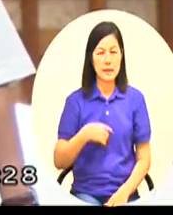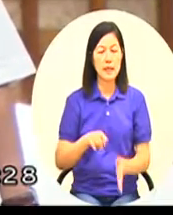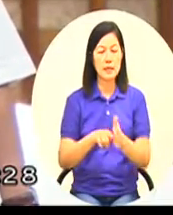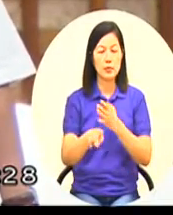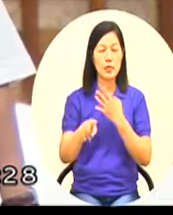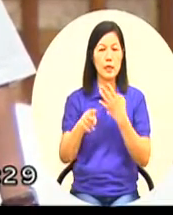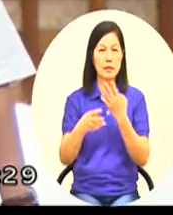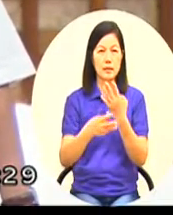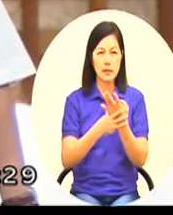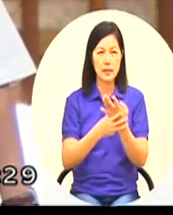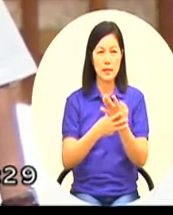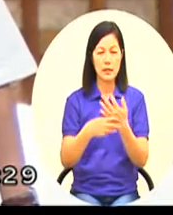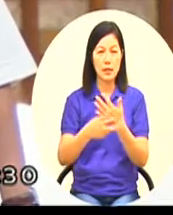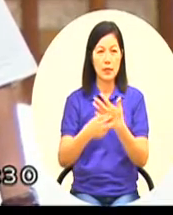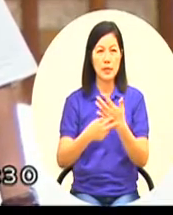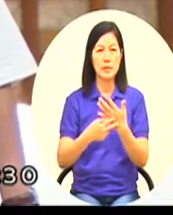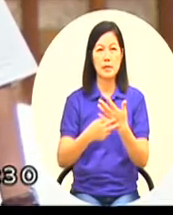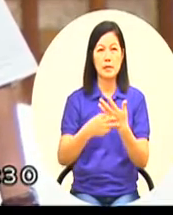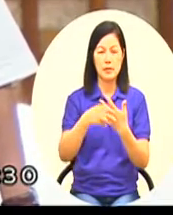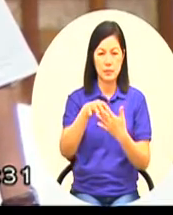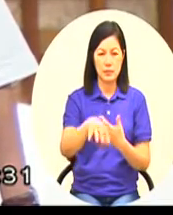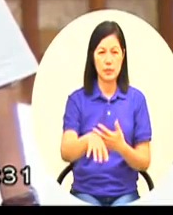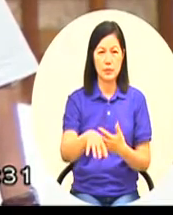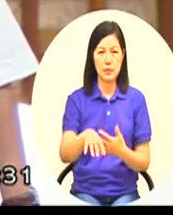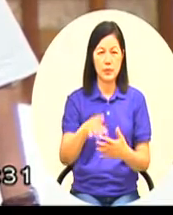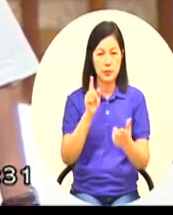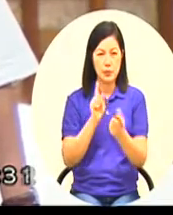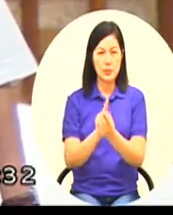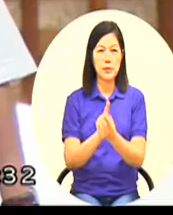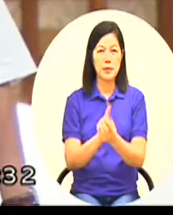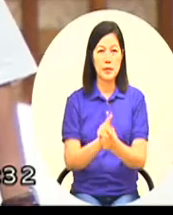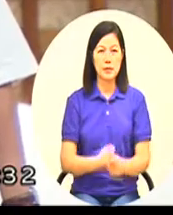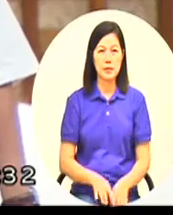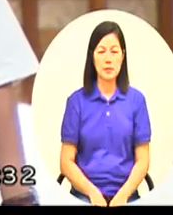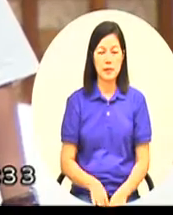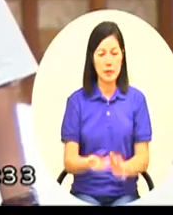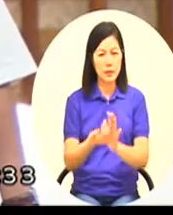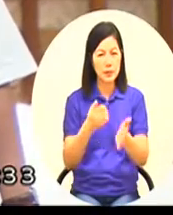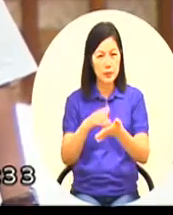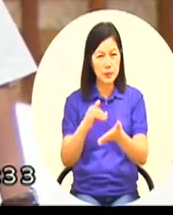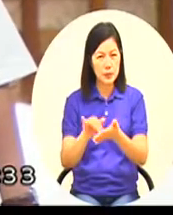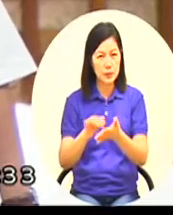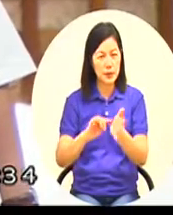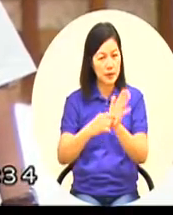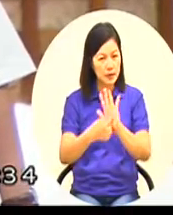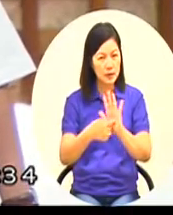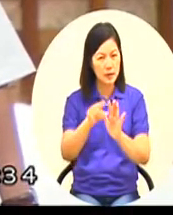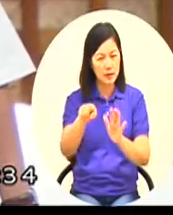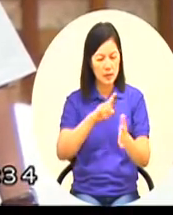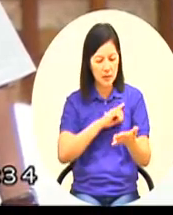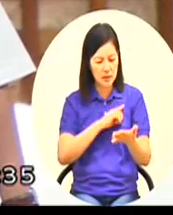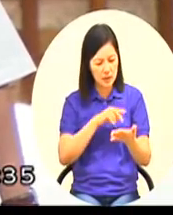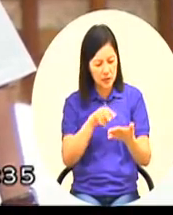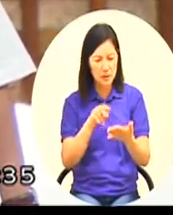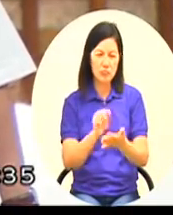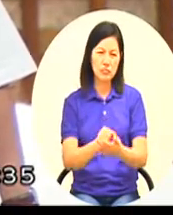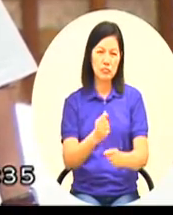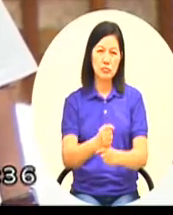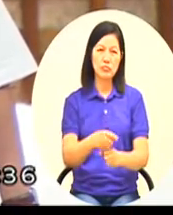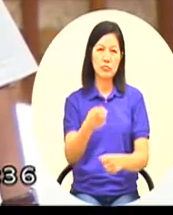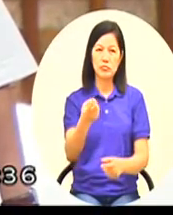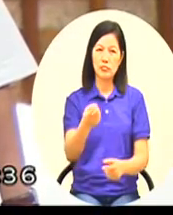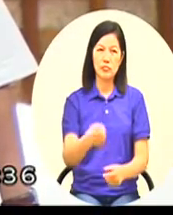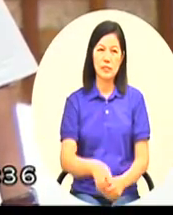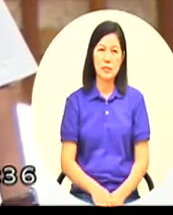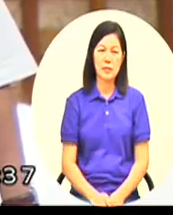的一个卫生局，怎么样对这个我相信这预算呈现出来你也做不了什么，可是再怎么专业的